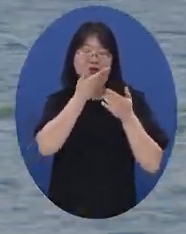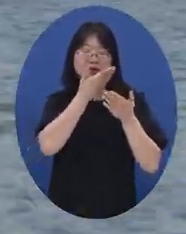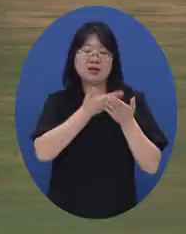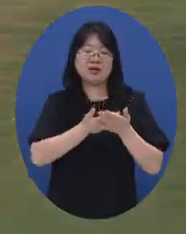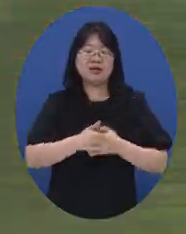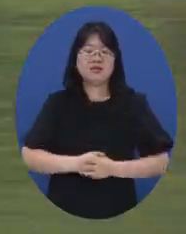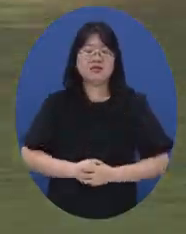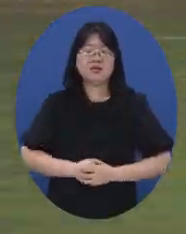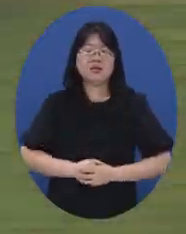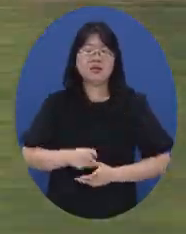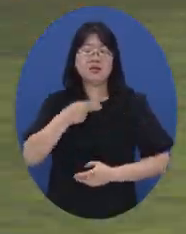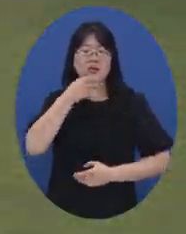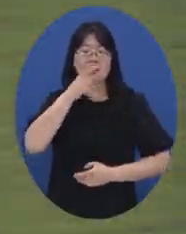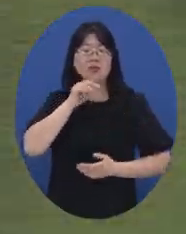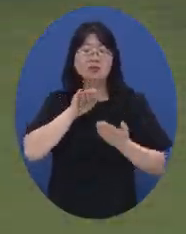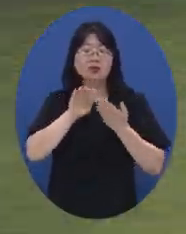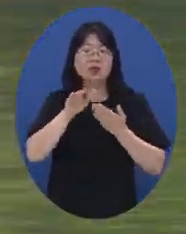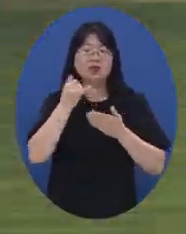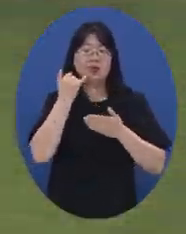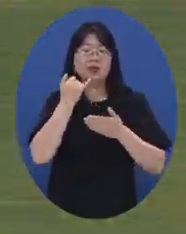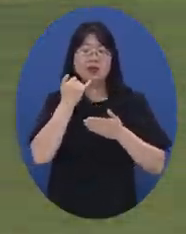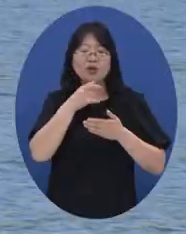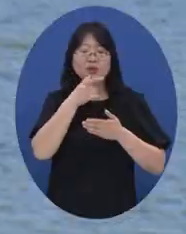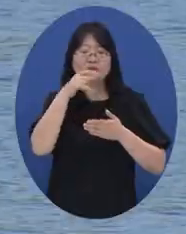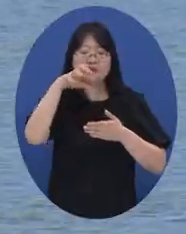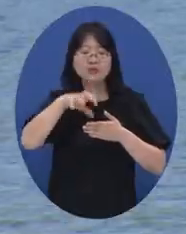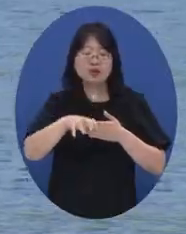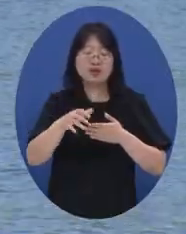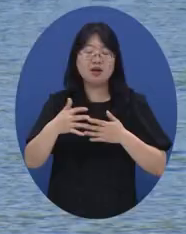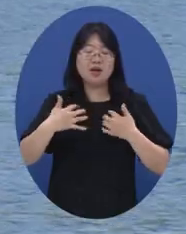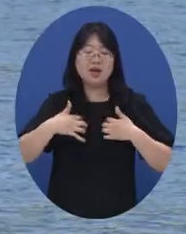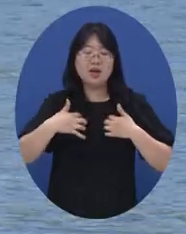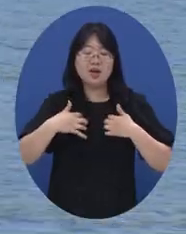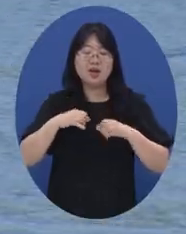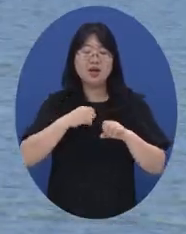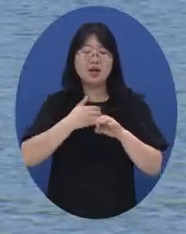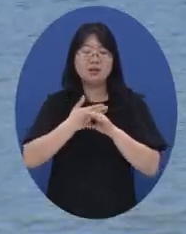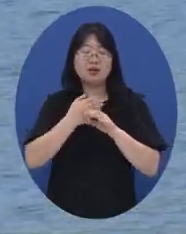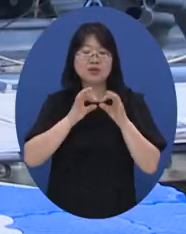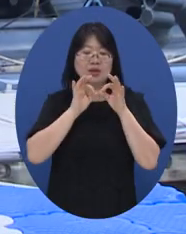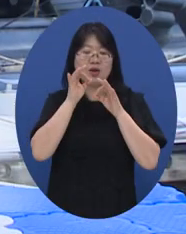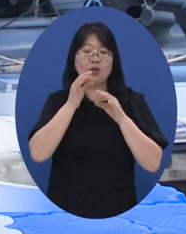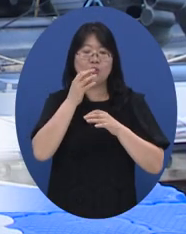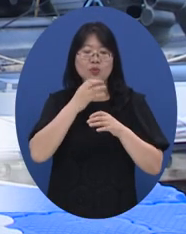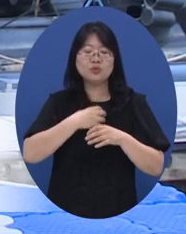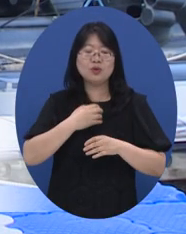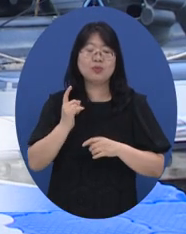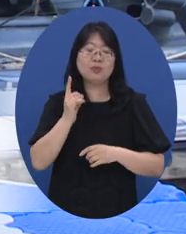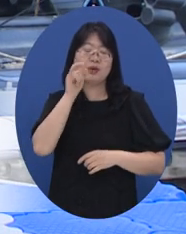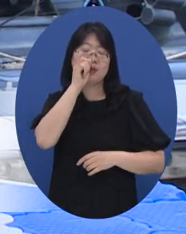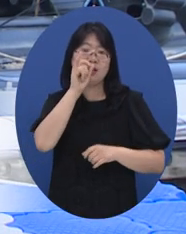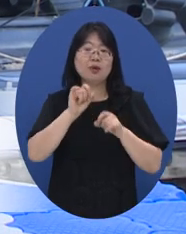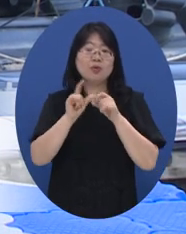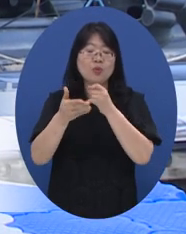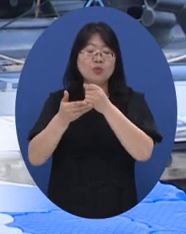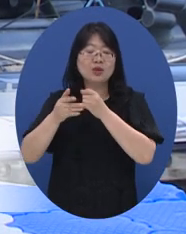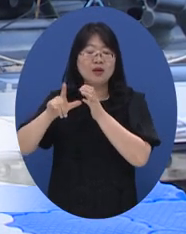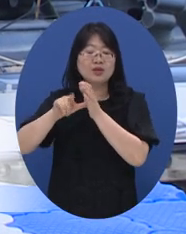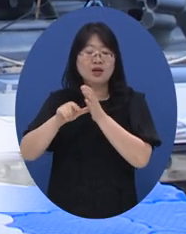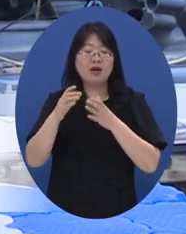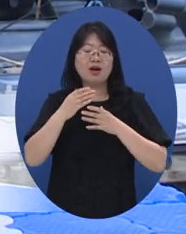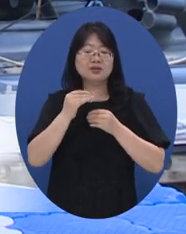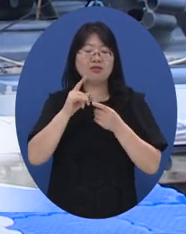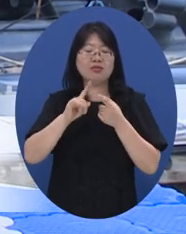중요합니다. 음주 후 수상 레저 활동은 사고 위험을 높입니다. 대부분 손님분들이 오셨을